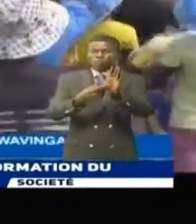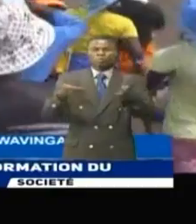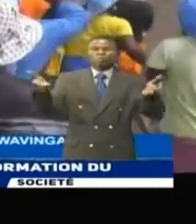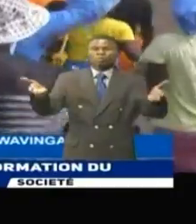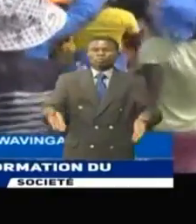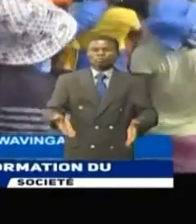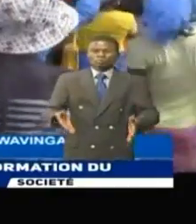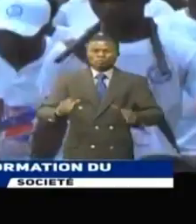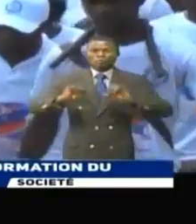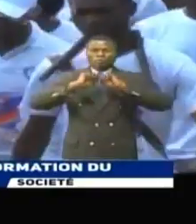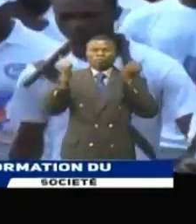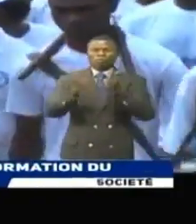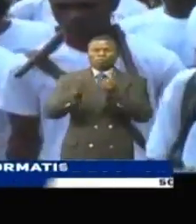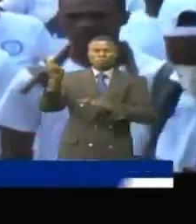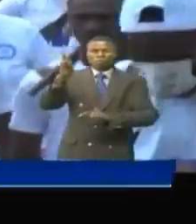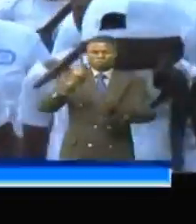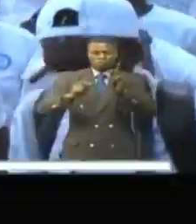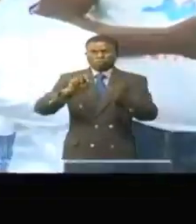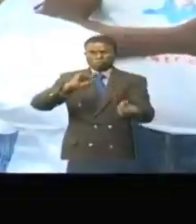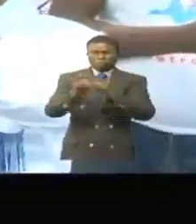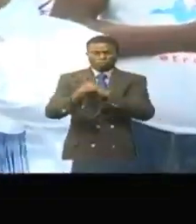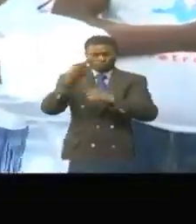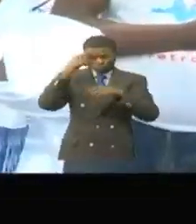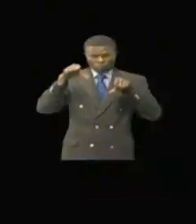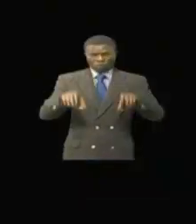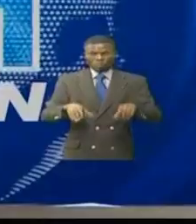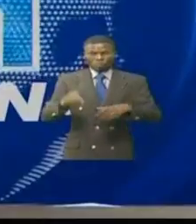de l'association citoyenne Mbongwana ya Congo.